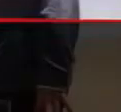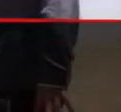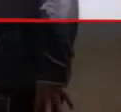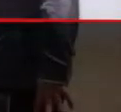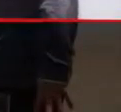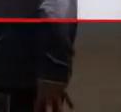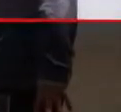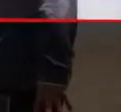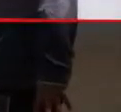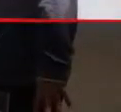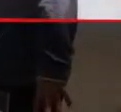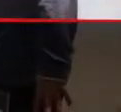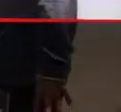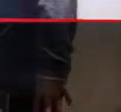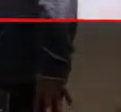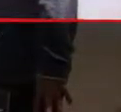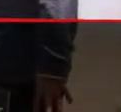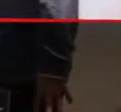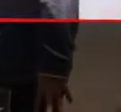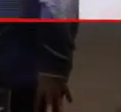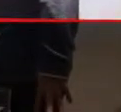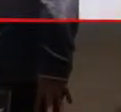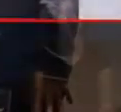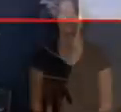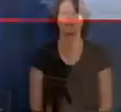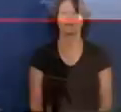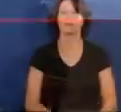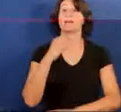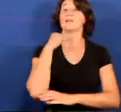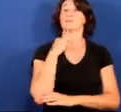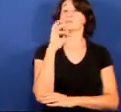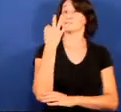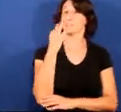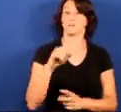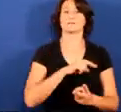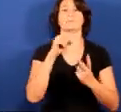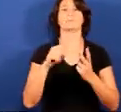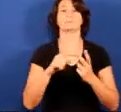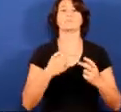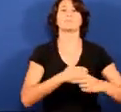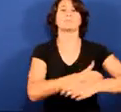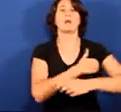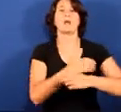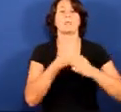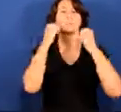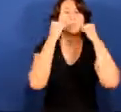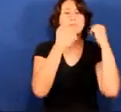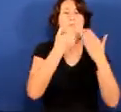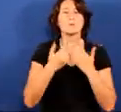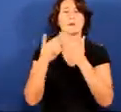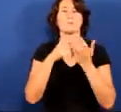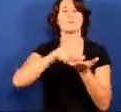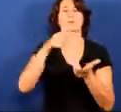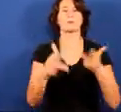Miren Josune Arizondo kulturako foru diputatuak Andres Urrutia Euskaltzaindia buruak, Iñaki Beriztain Arantzazuko